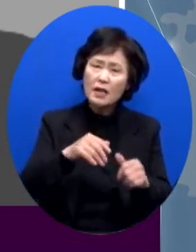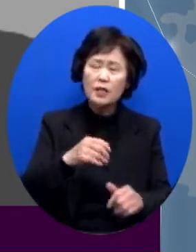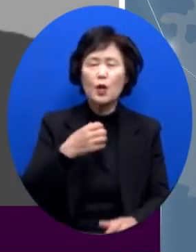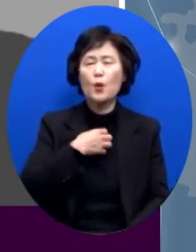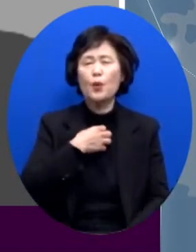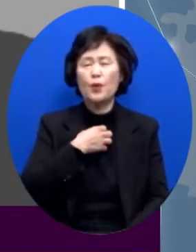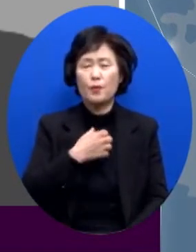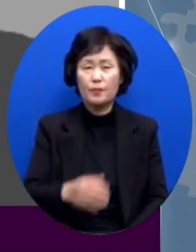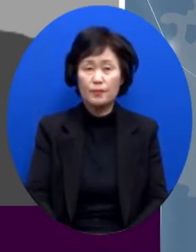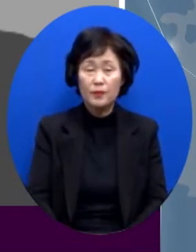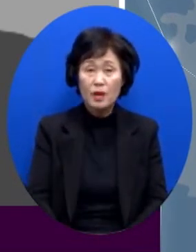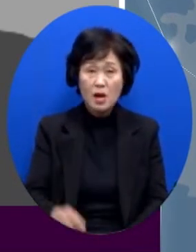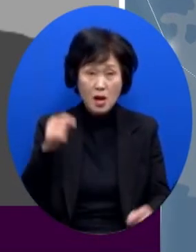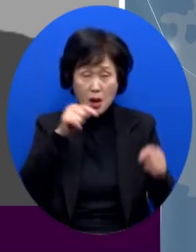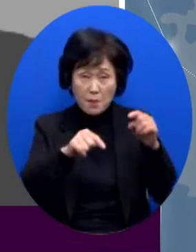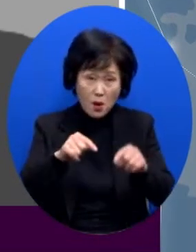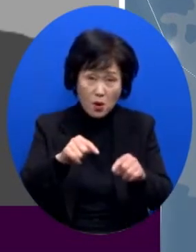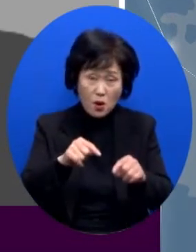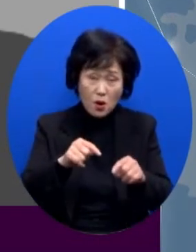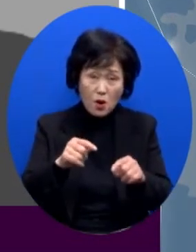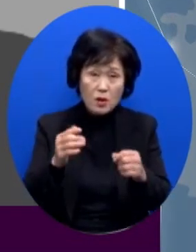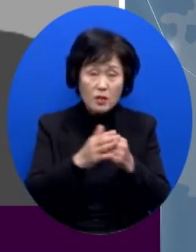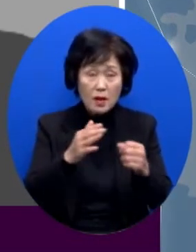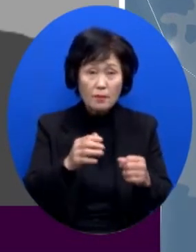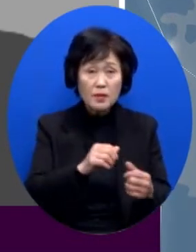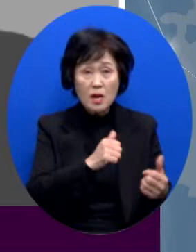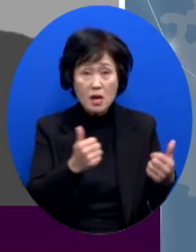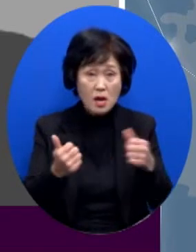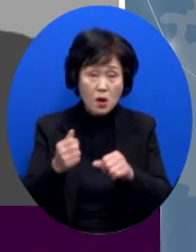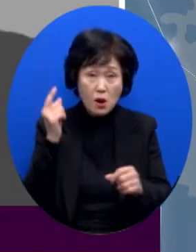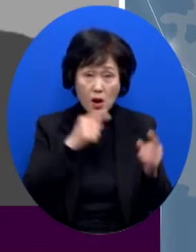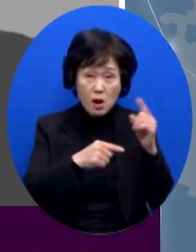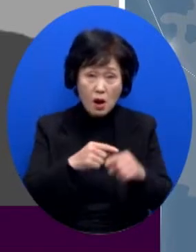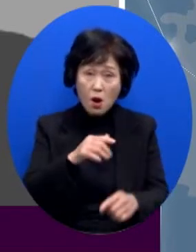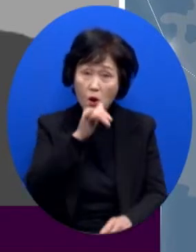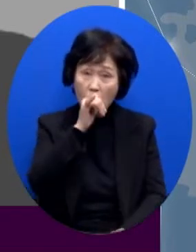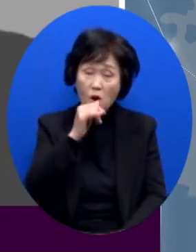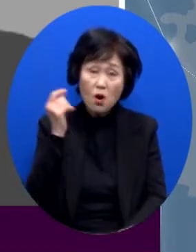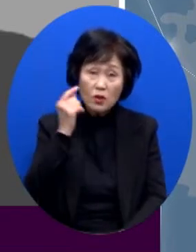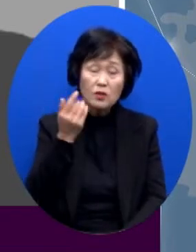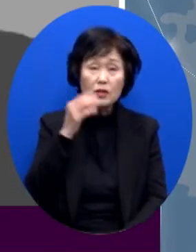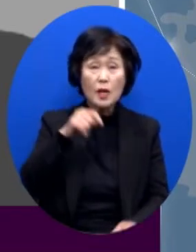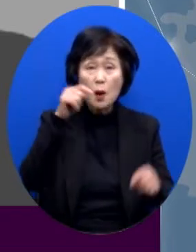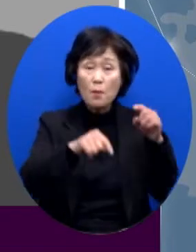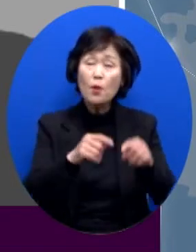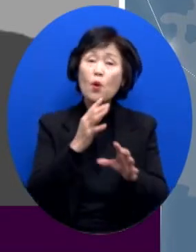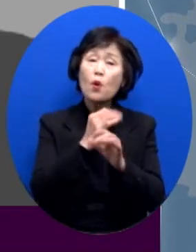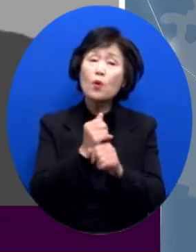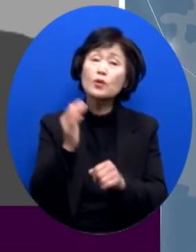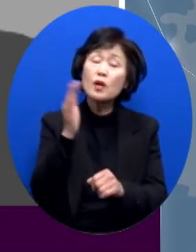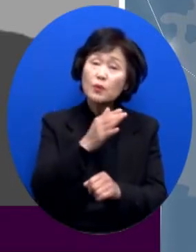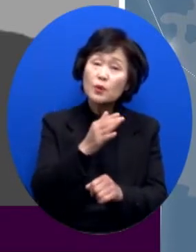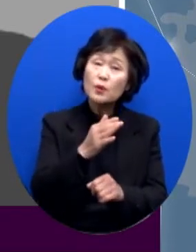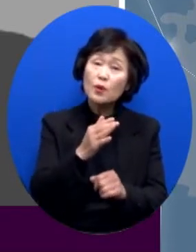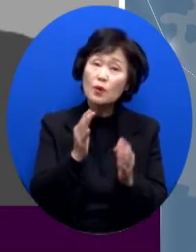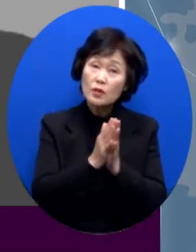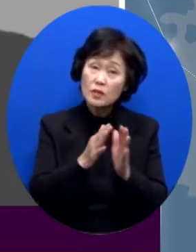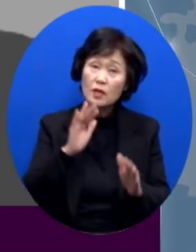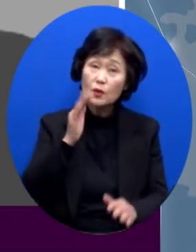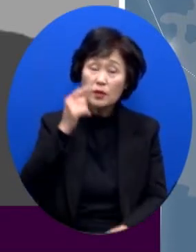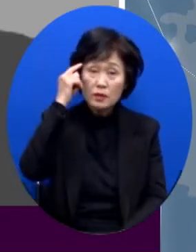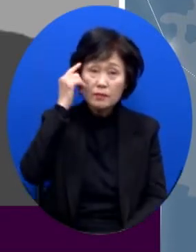피해까지 발생하고 있다고 들었는데요 그렇다면 코 기억은 언제부터 시작이 된 겁니까 지난주부터 도깨비 좋은 쉽